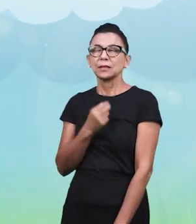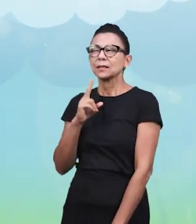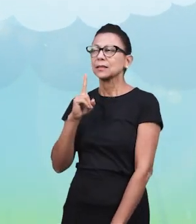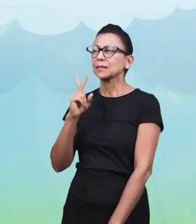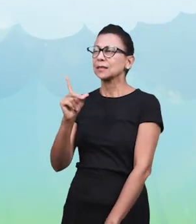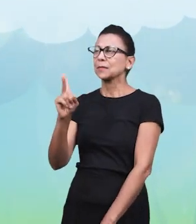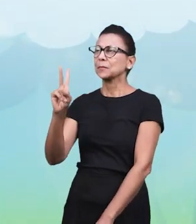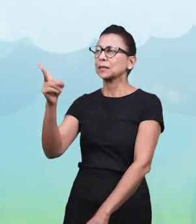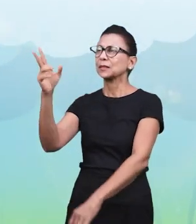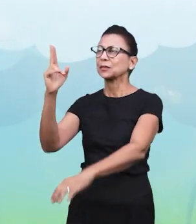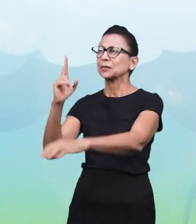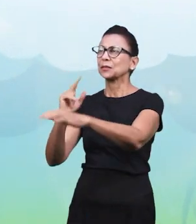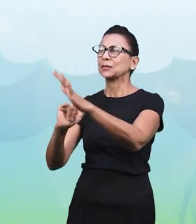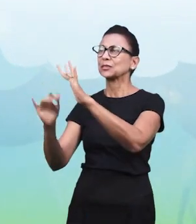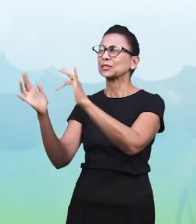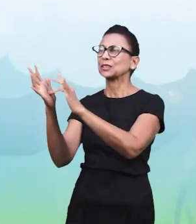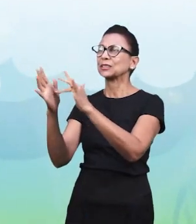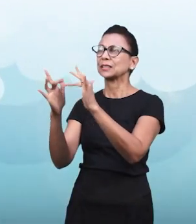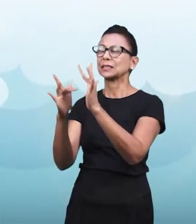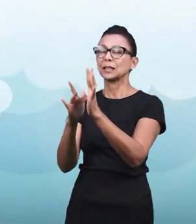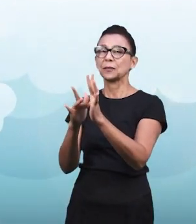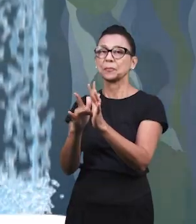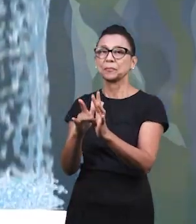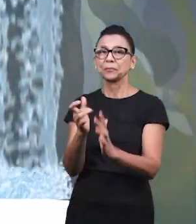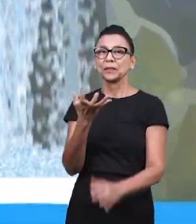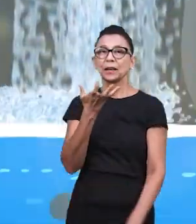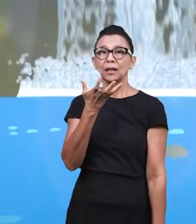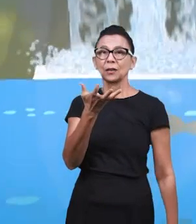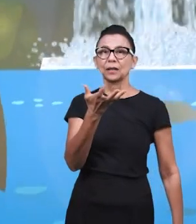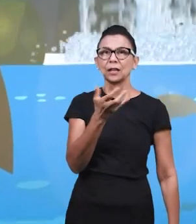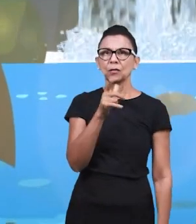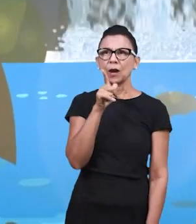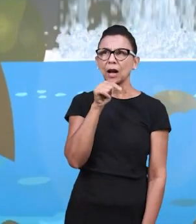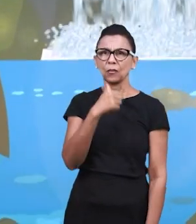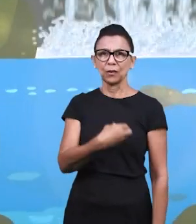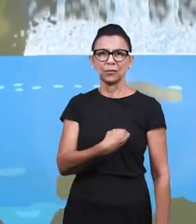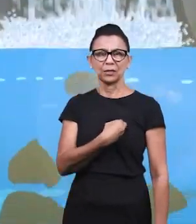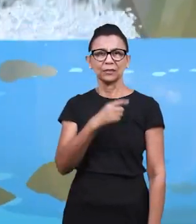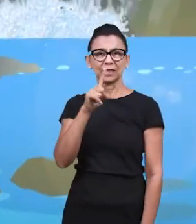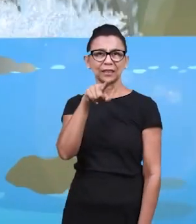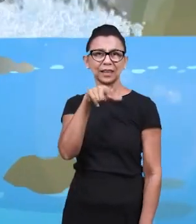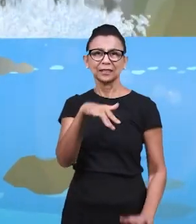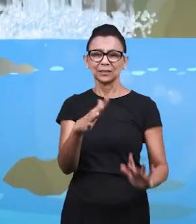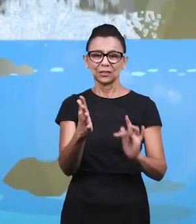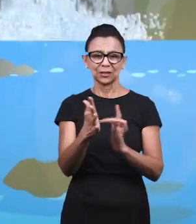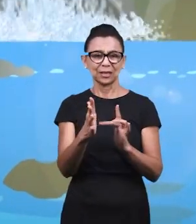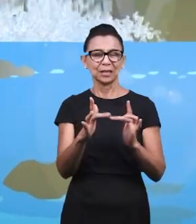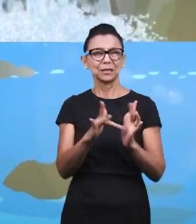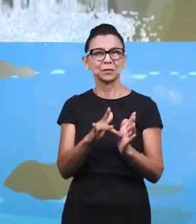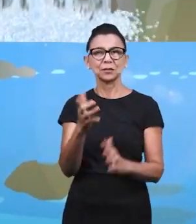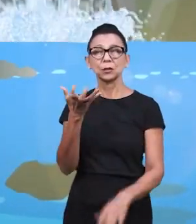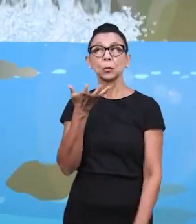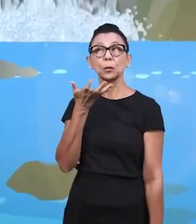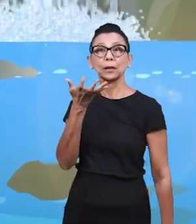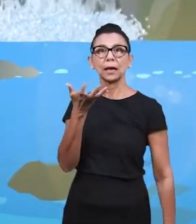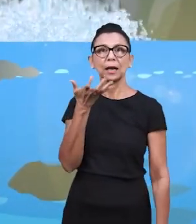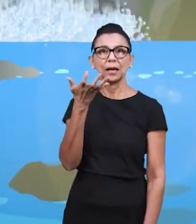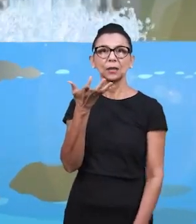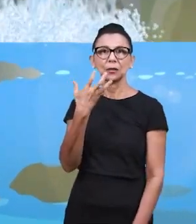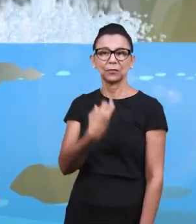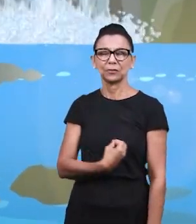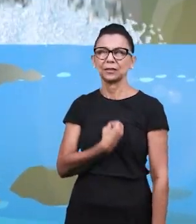Para sempre com Jesus, quero beber da água da vida,